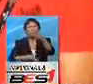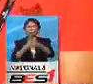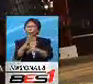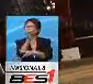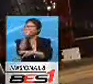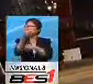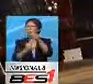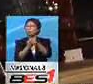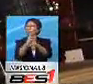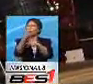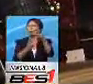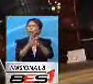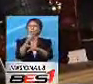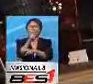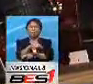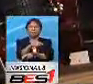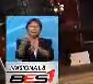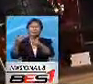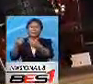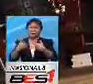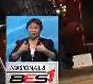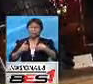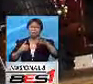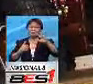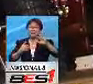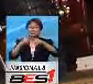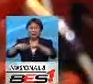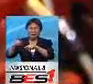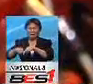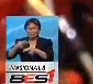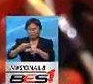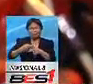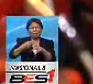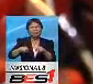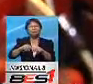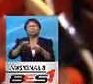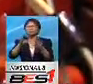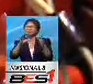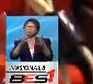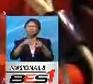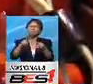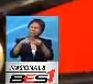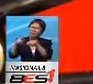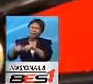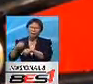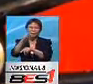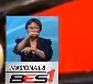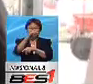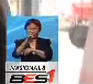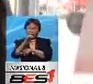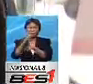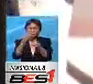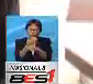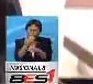sini. MAD Velocifero didatangkan dengan kepelbagaian jenama dan model antaranya MAD,